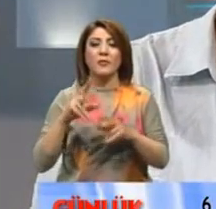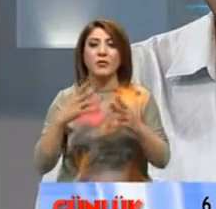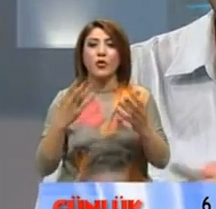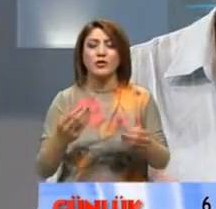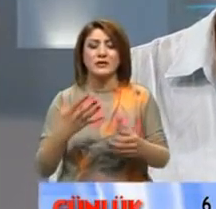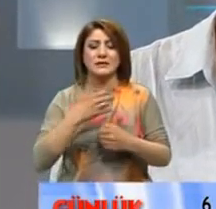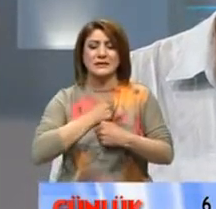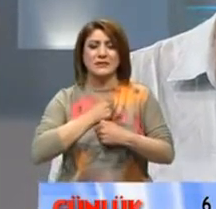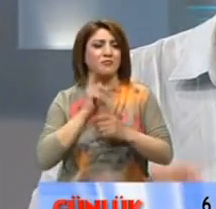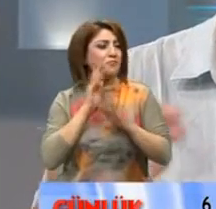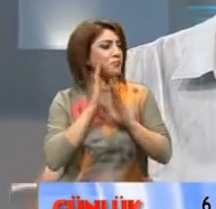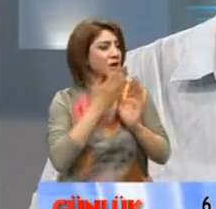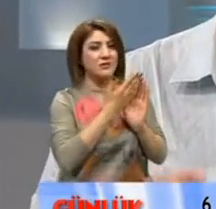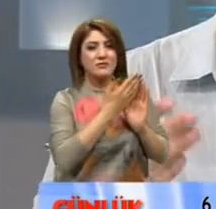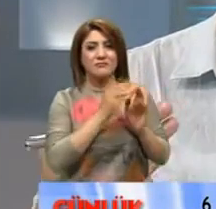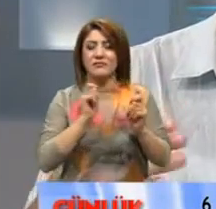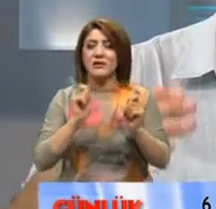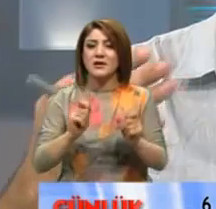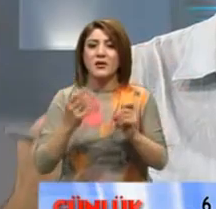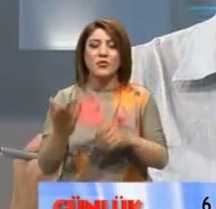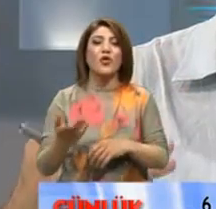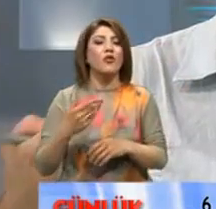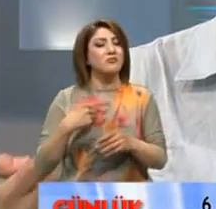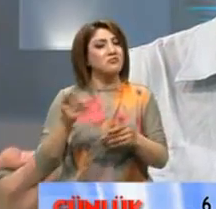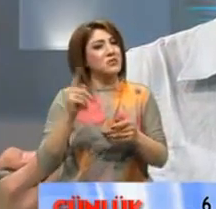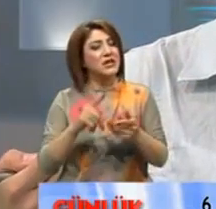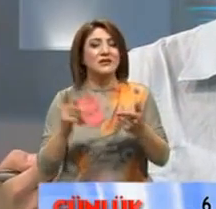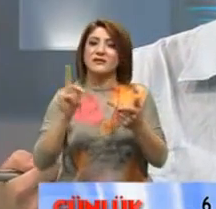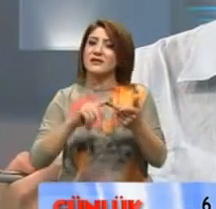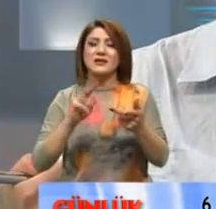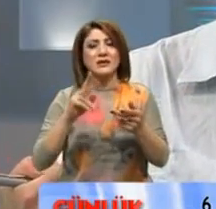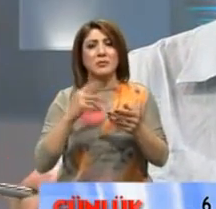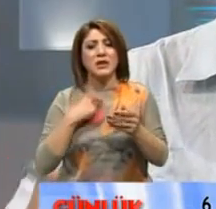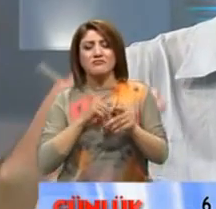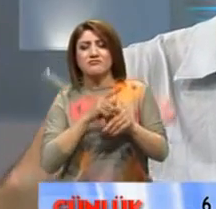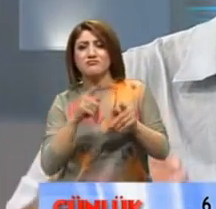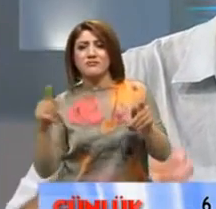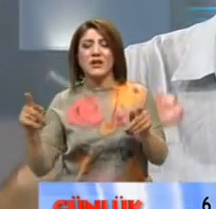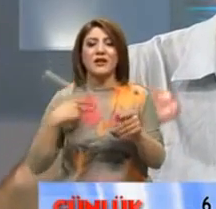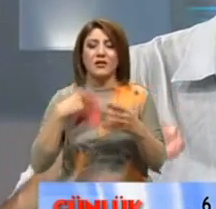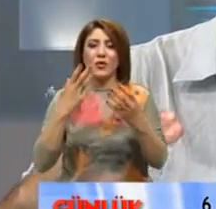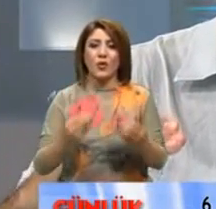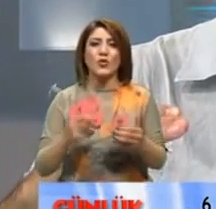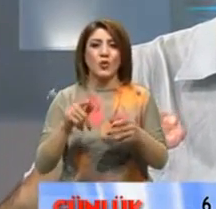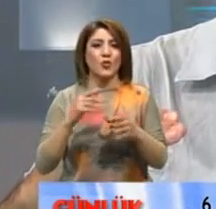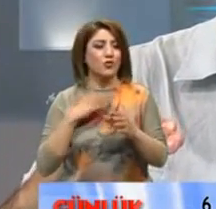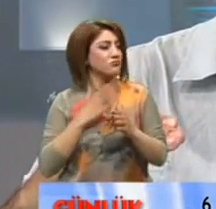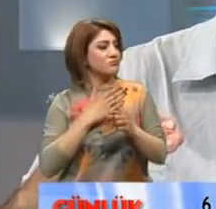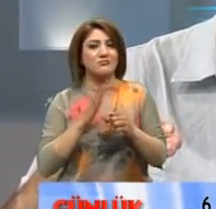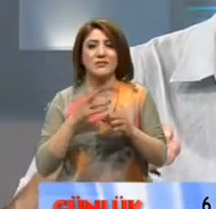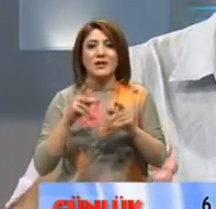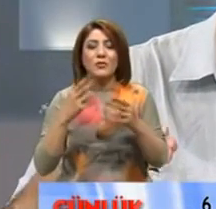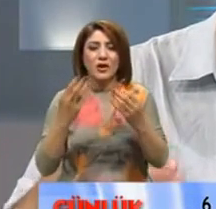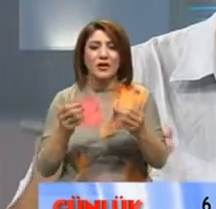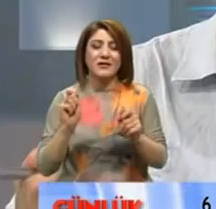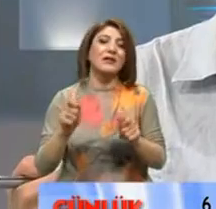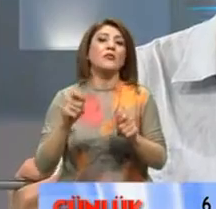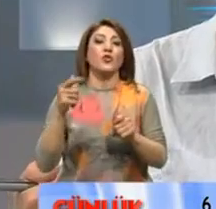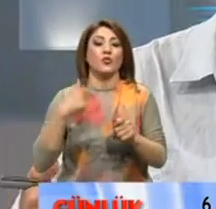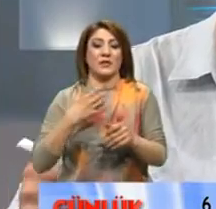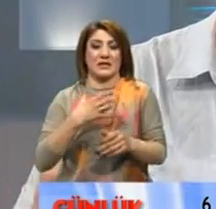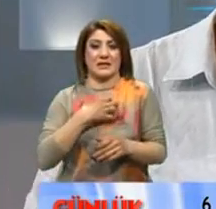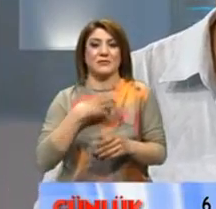sıkıldığında bakmayıp diğer tarafa dönmeye başlıyor. Bu şekilde belli bir süre ilgisi kalıyor bebeğin uyarana. O uyarana olan ilgisi bizim